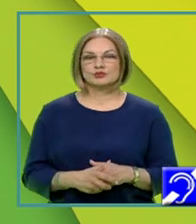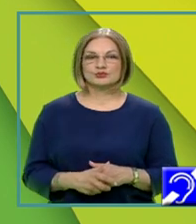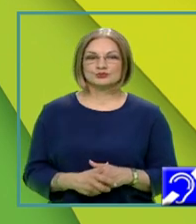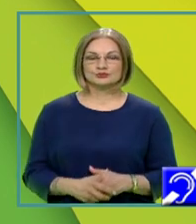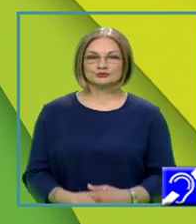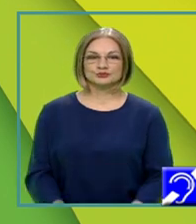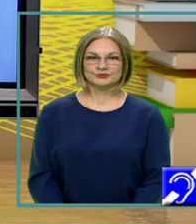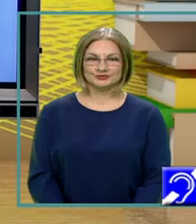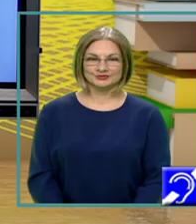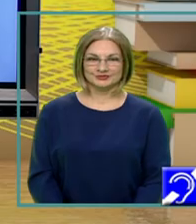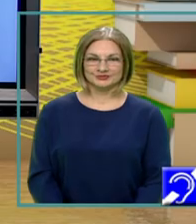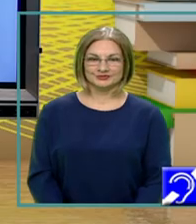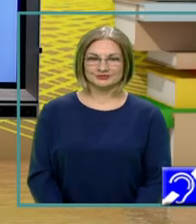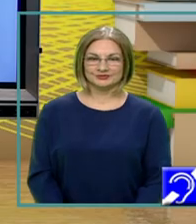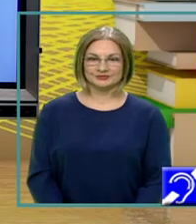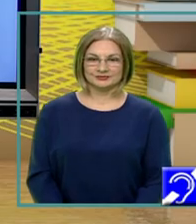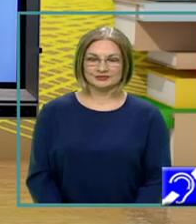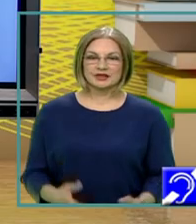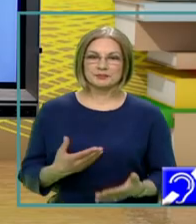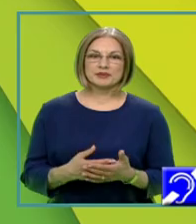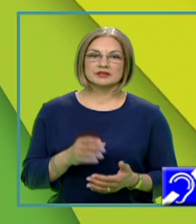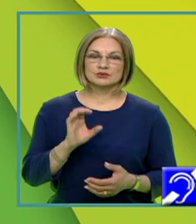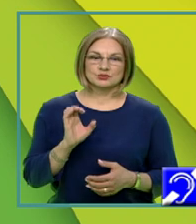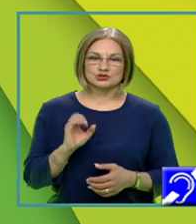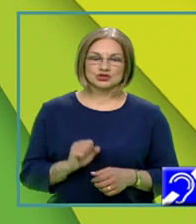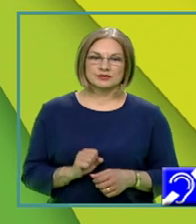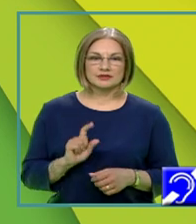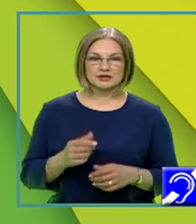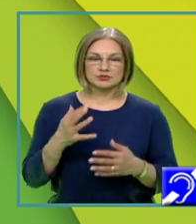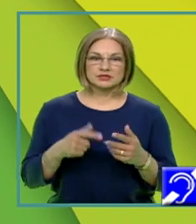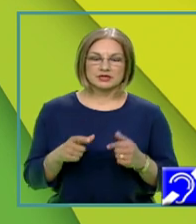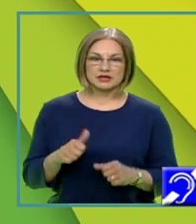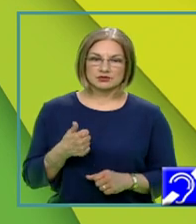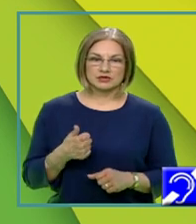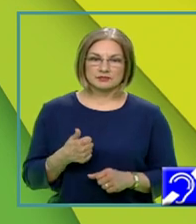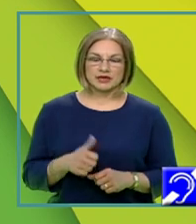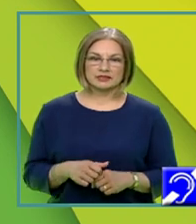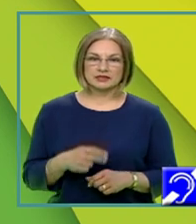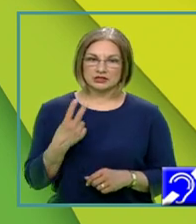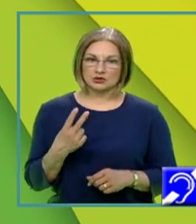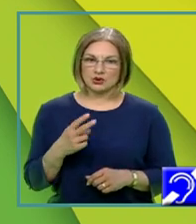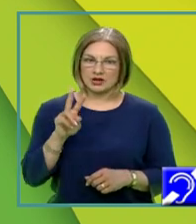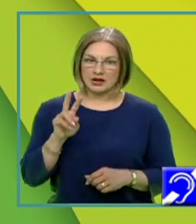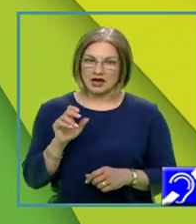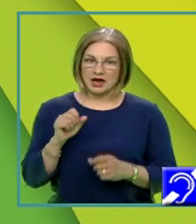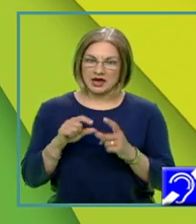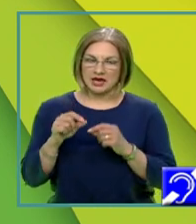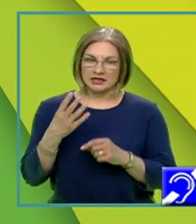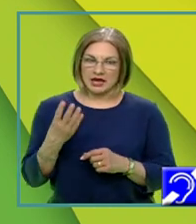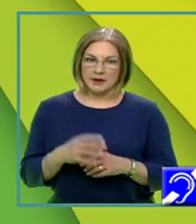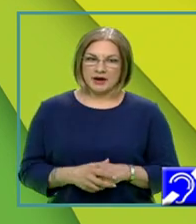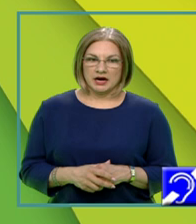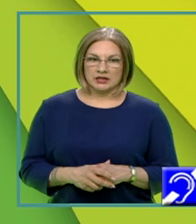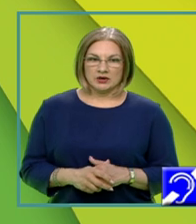la subpunctul b pentru să punctul C trebuie să calculăm mai întâi 2 la x Star 4 și